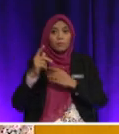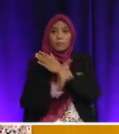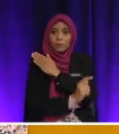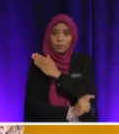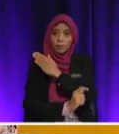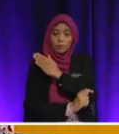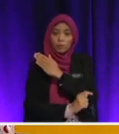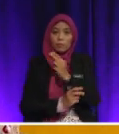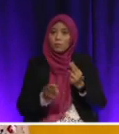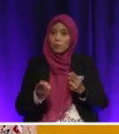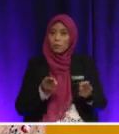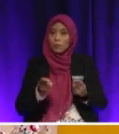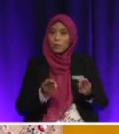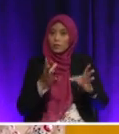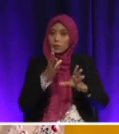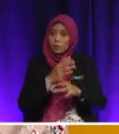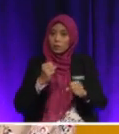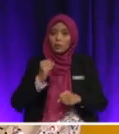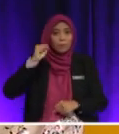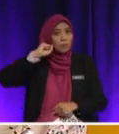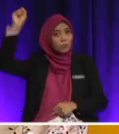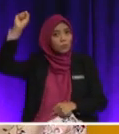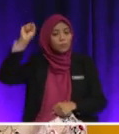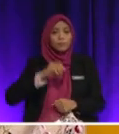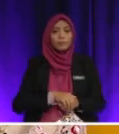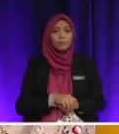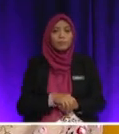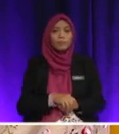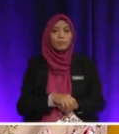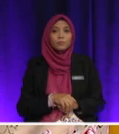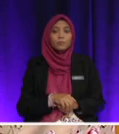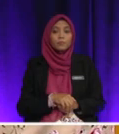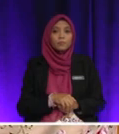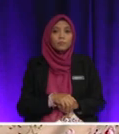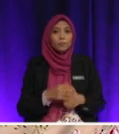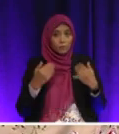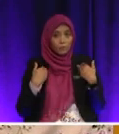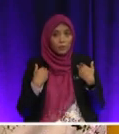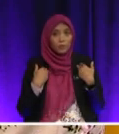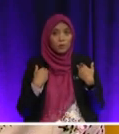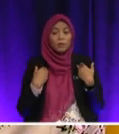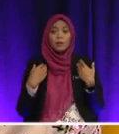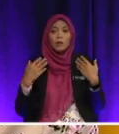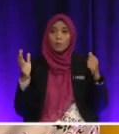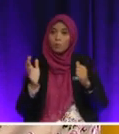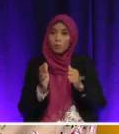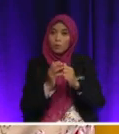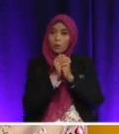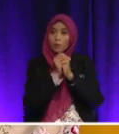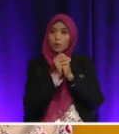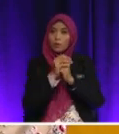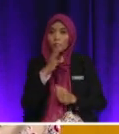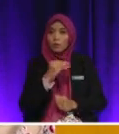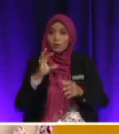use untuk mendapatkan kemerdekaan jadi di sini nampak ada unsur perpaduan apabila politik ini